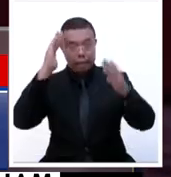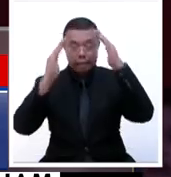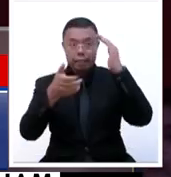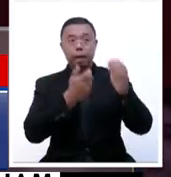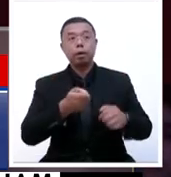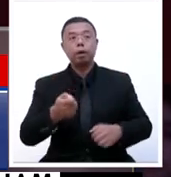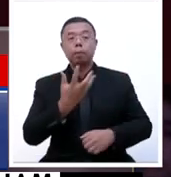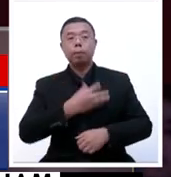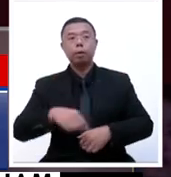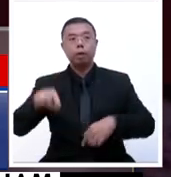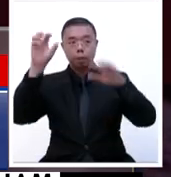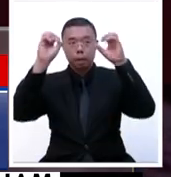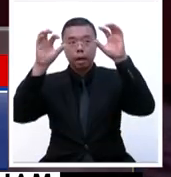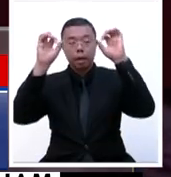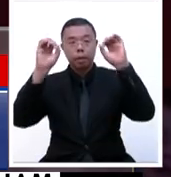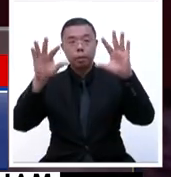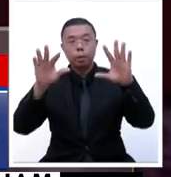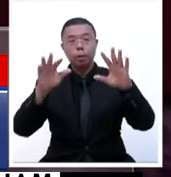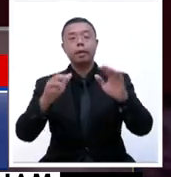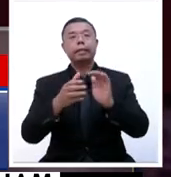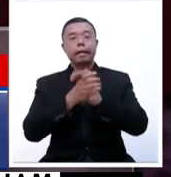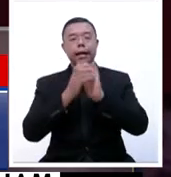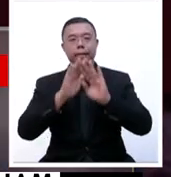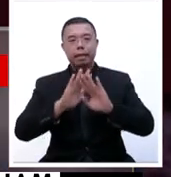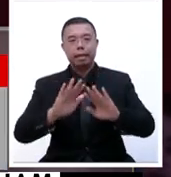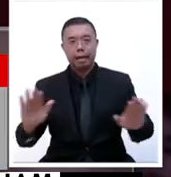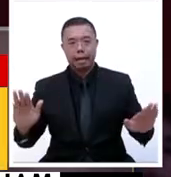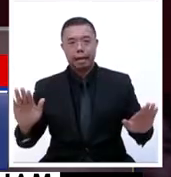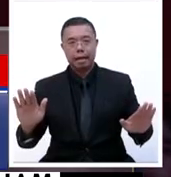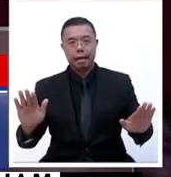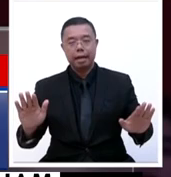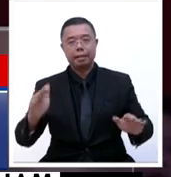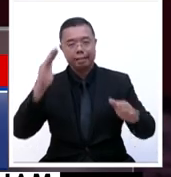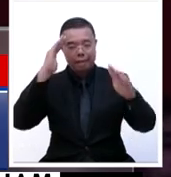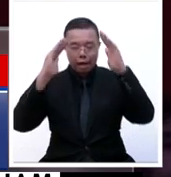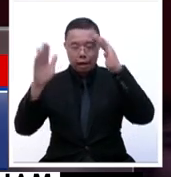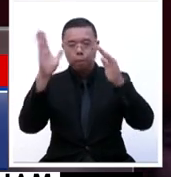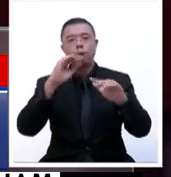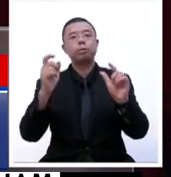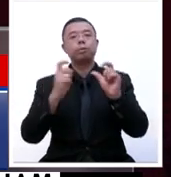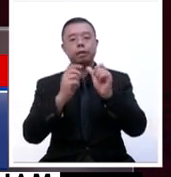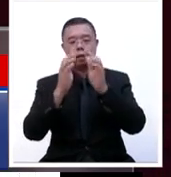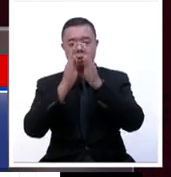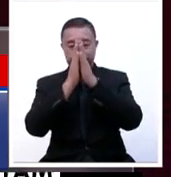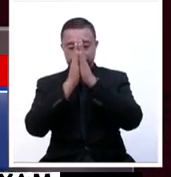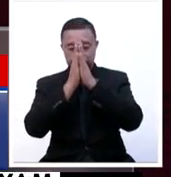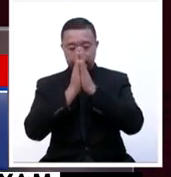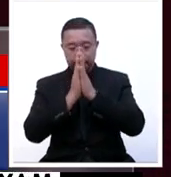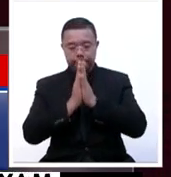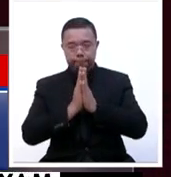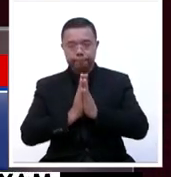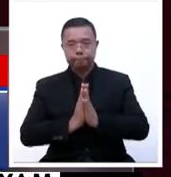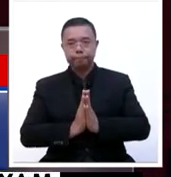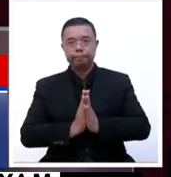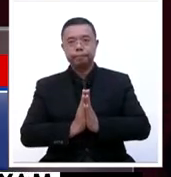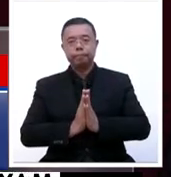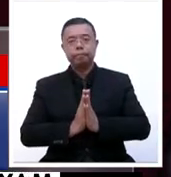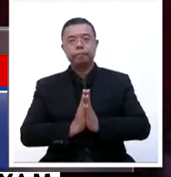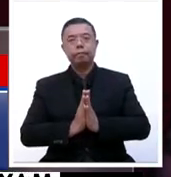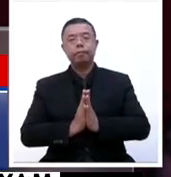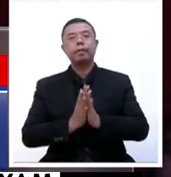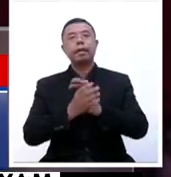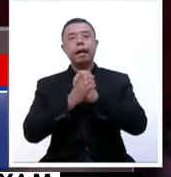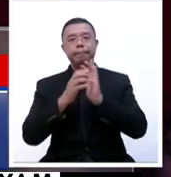Assalamualaikum warahmatullahi wabarakatuh salam sejahtera Shalom Om Swastiastu namo budhaya